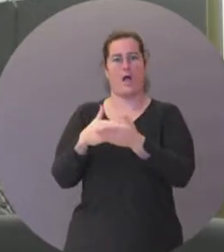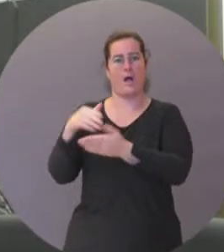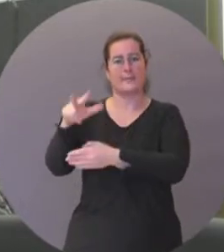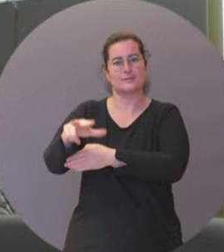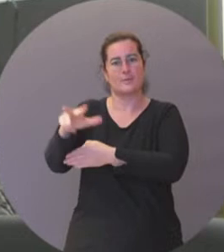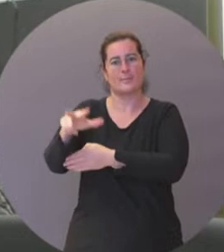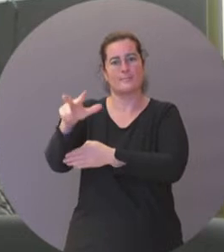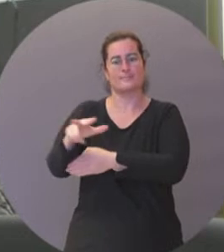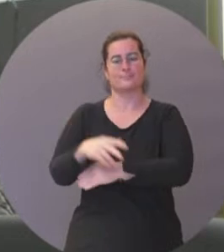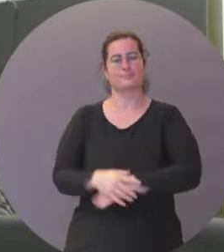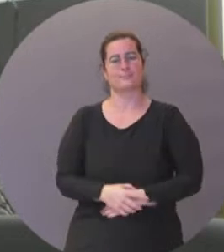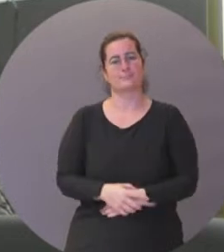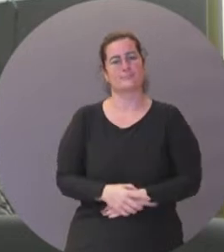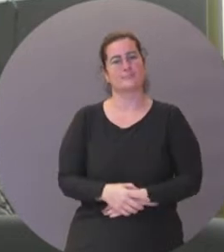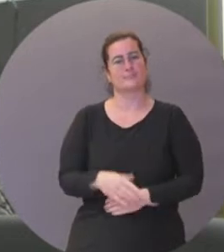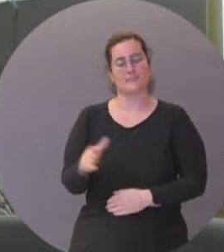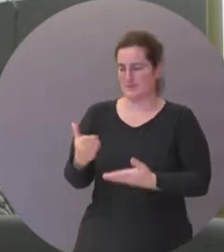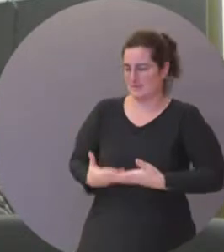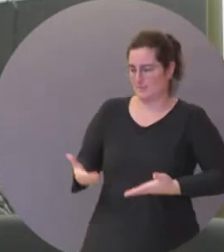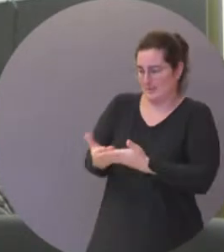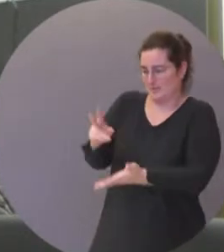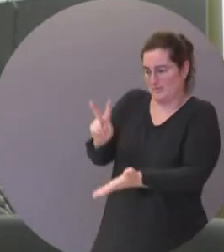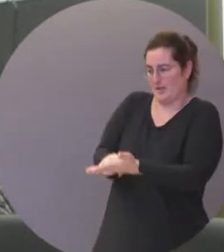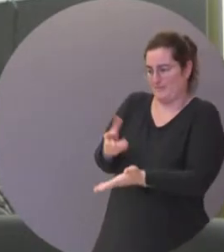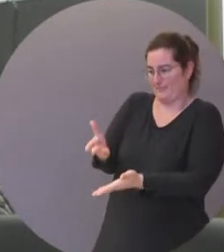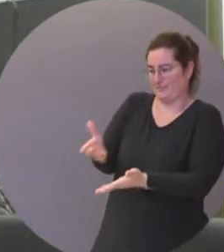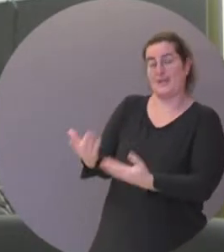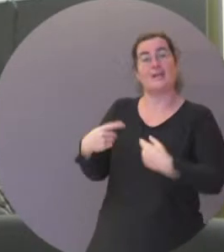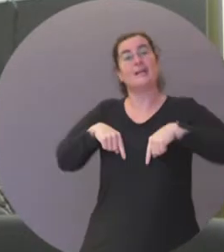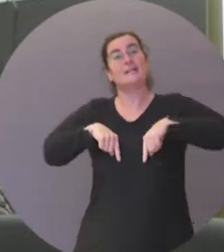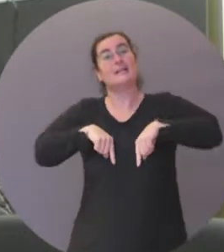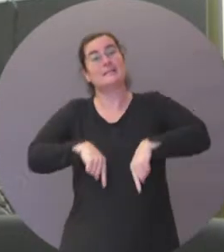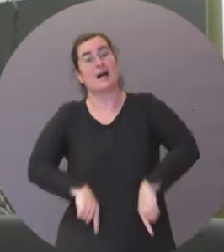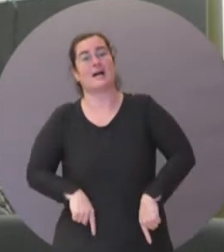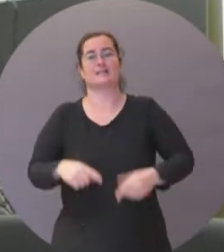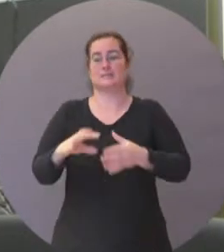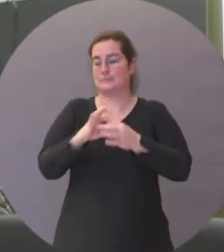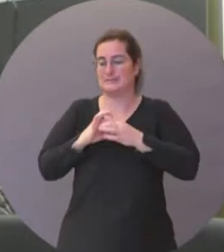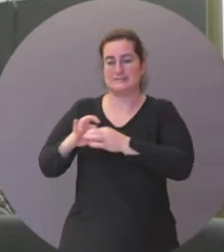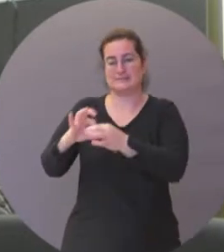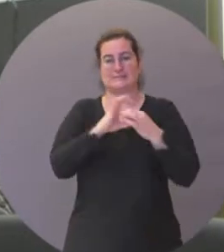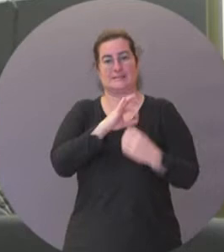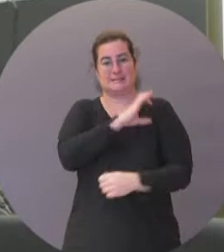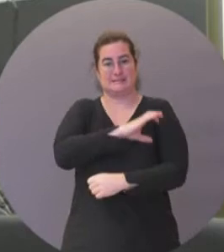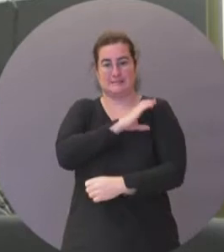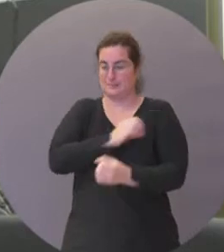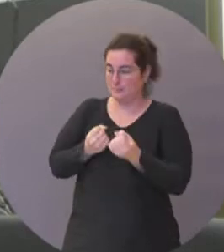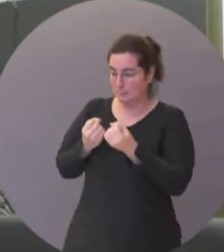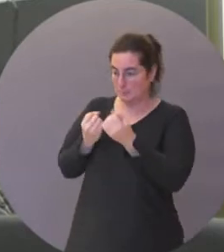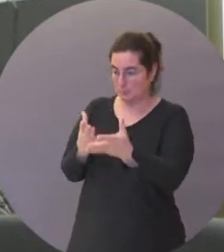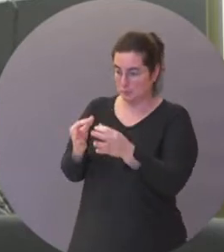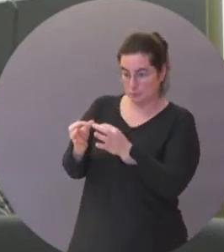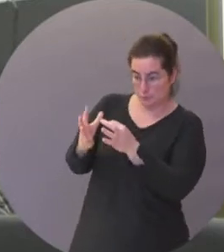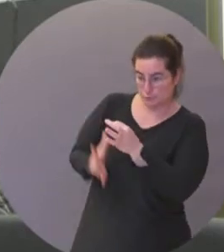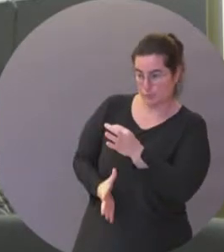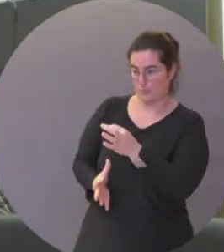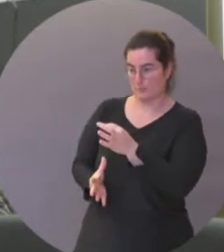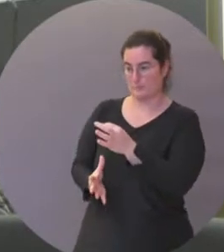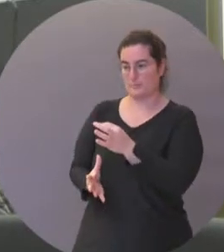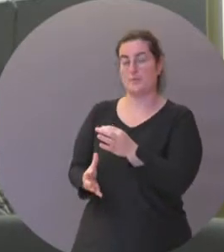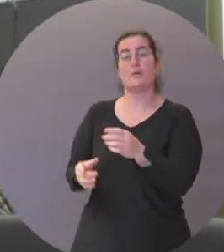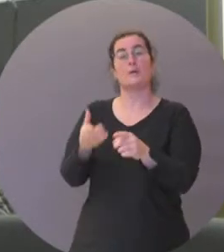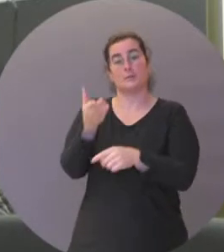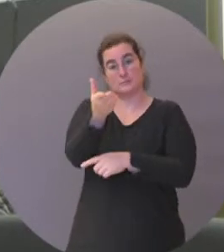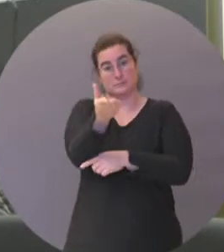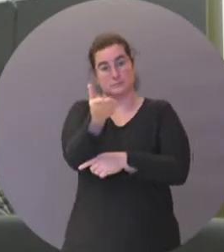mais réaliste l'État et les collectivilités locales sont au rendez-vous pour y apporter des solutions surtout en tant que chef de